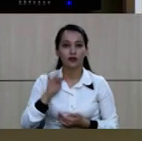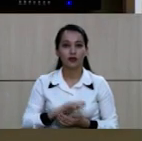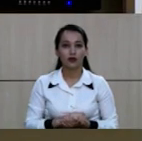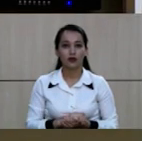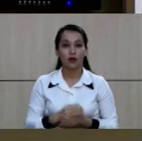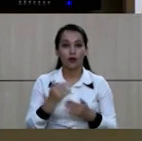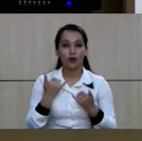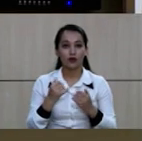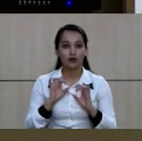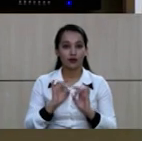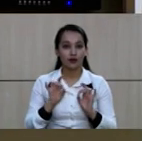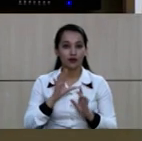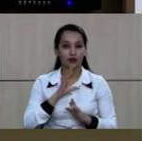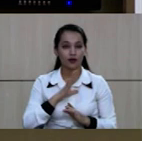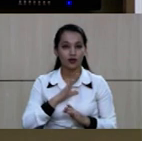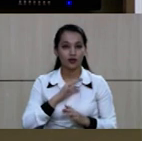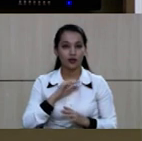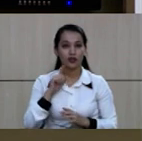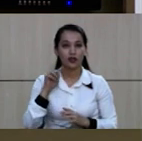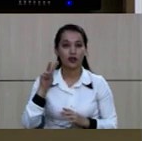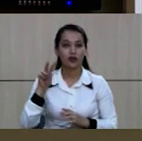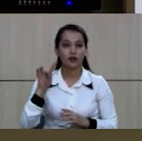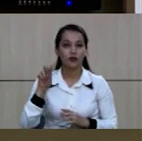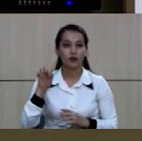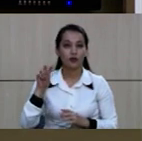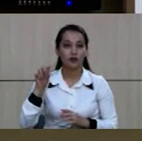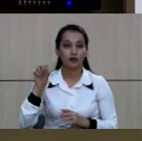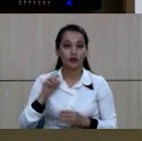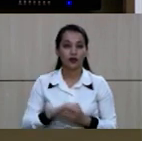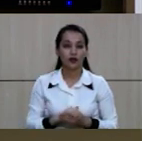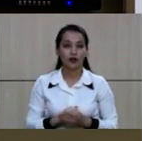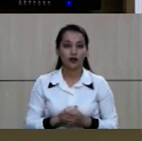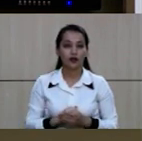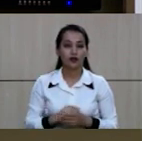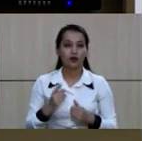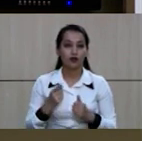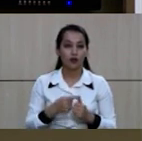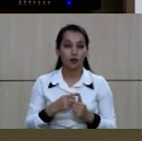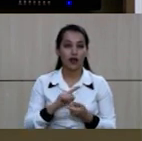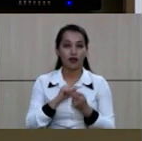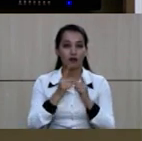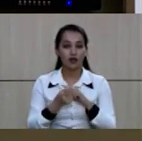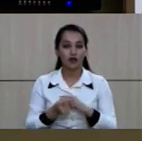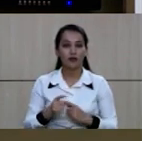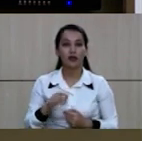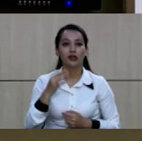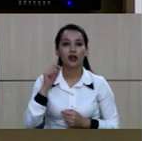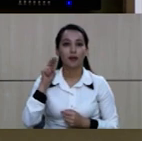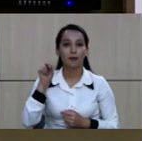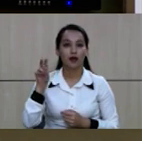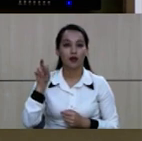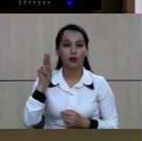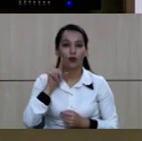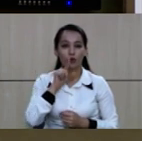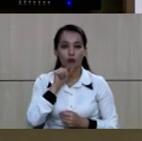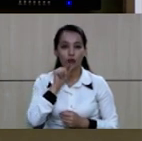айтдикки, Зарбул масални Япалоқ қуш ҳикояти номи билан халқимиз орасида машҳурлигини биз биламиз. Демак, Япалоқ қуш бу